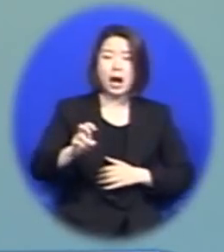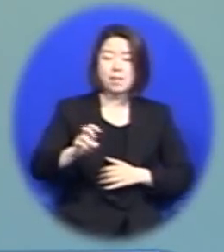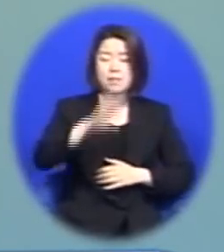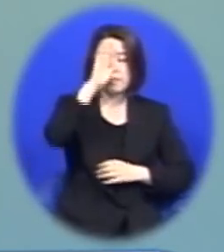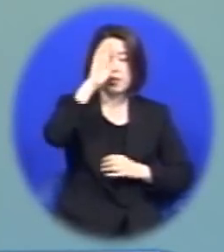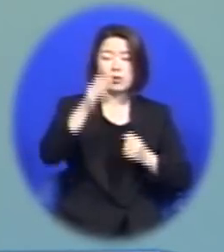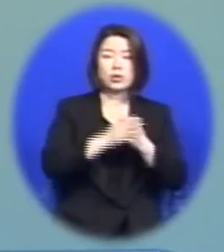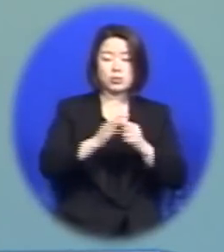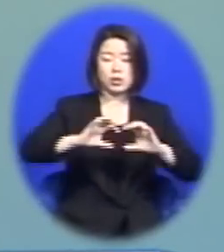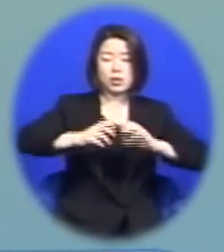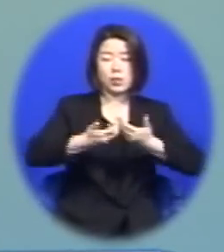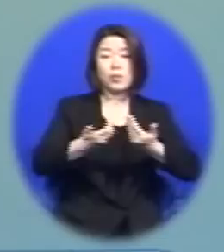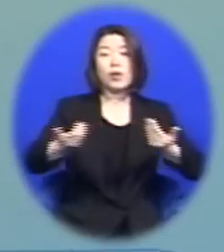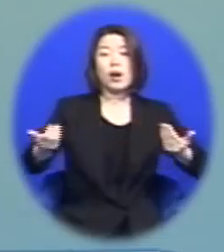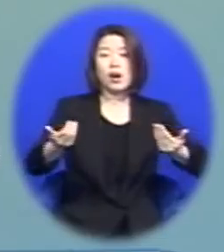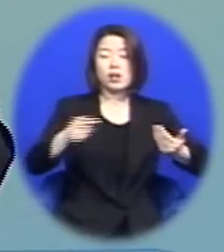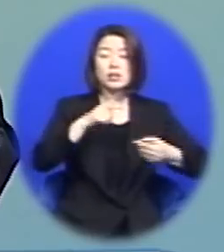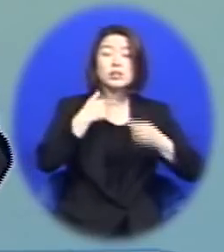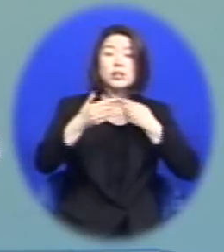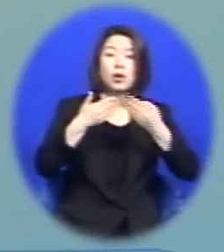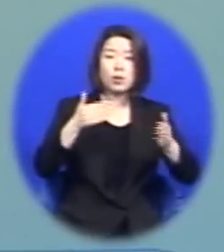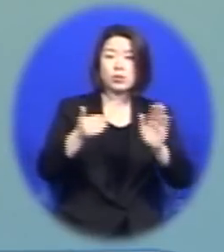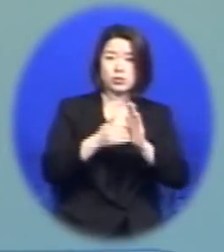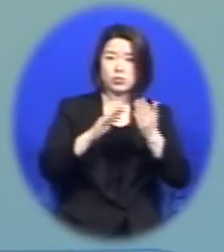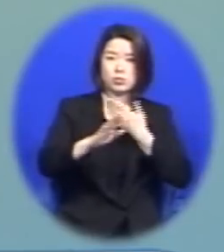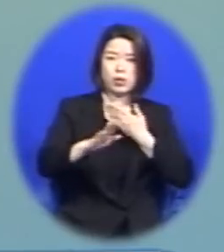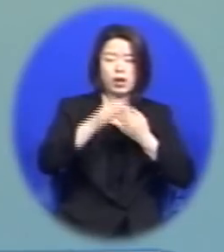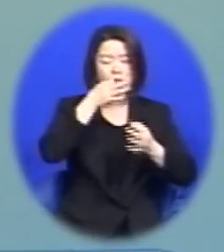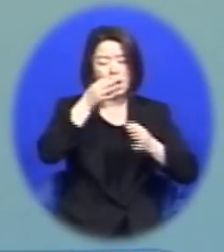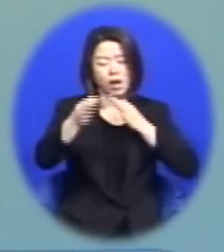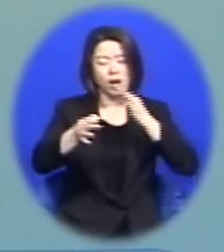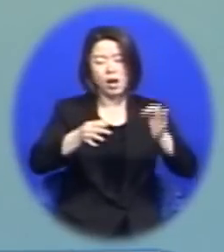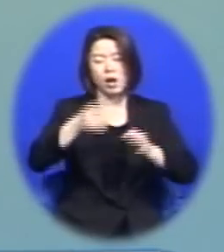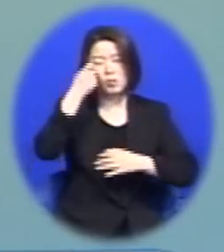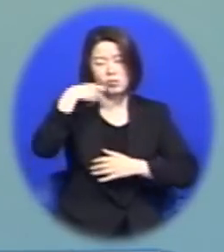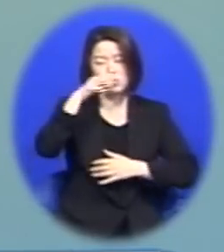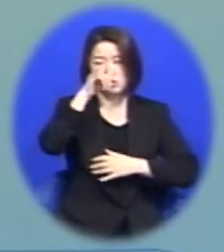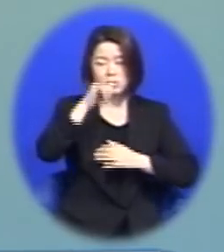만나고 그리고는 정말 통곡 했어요